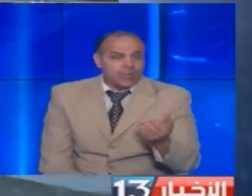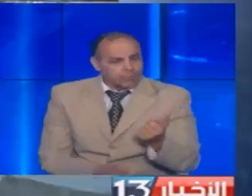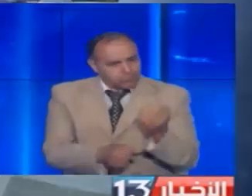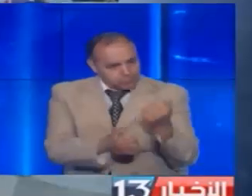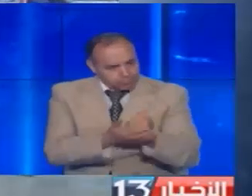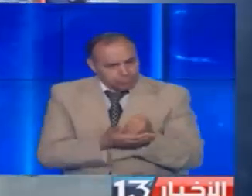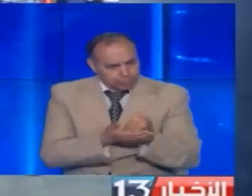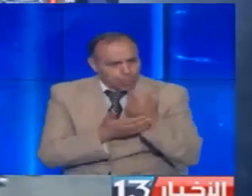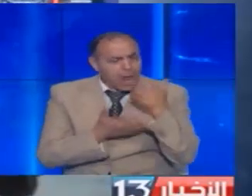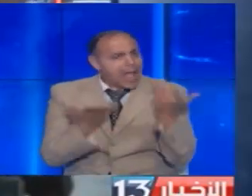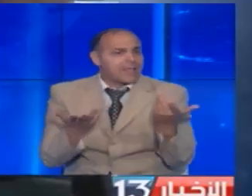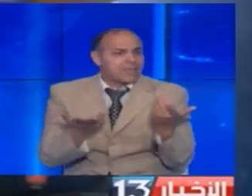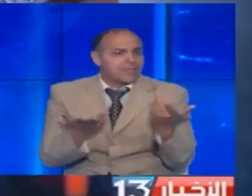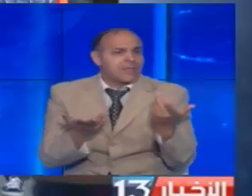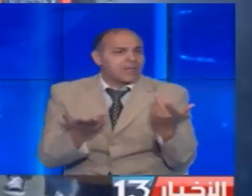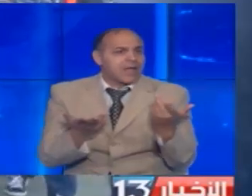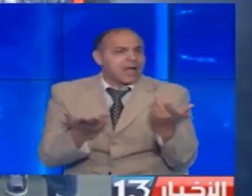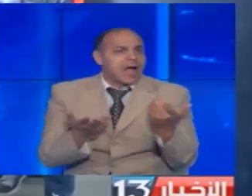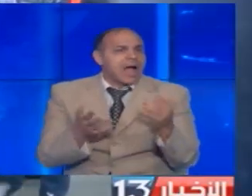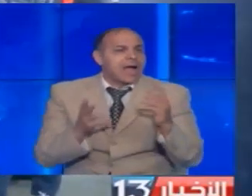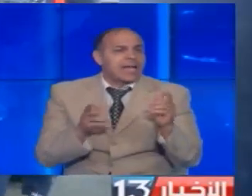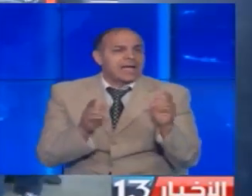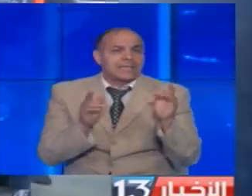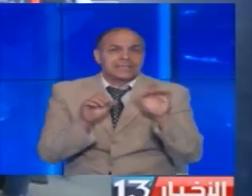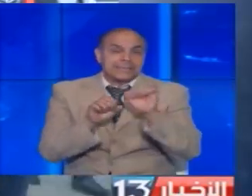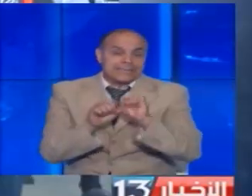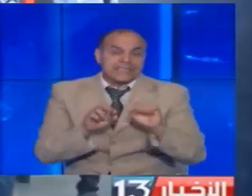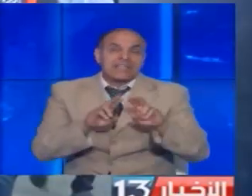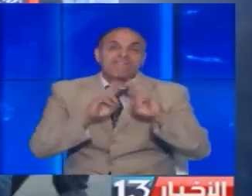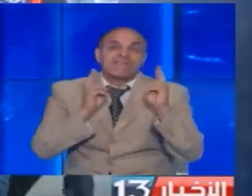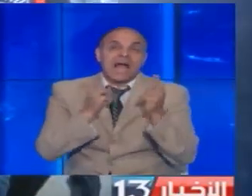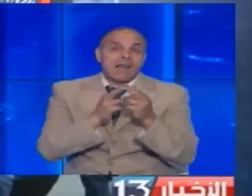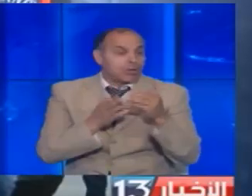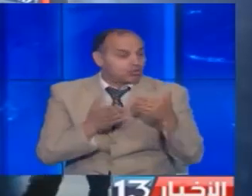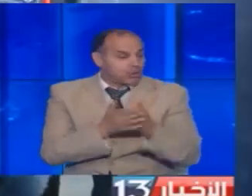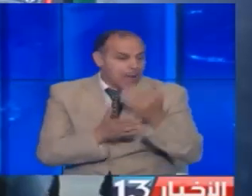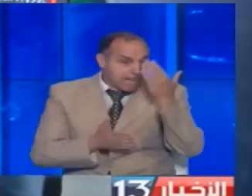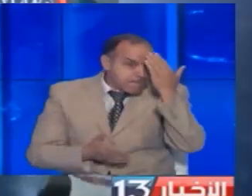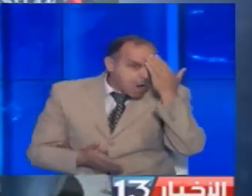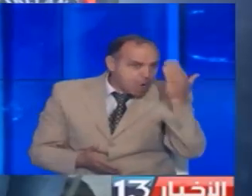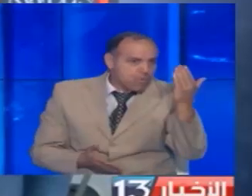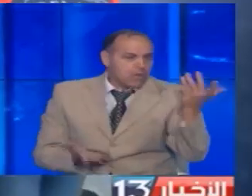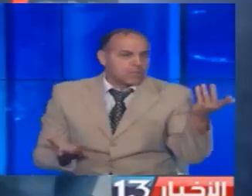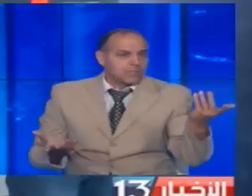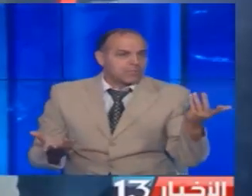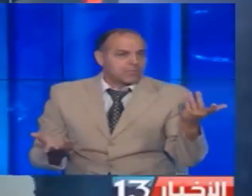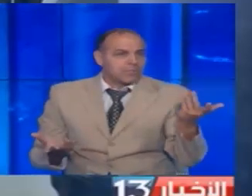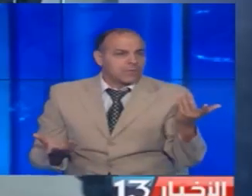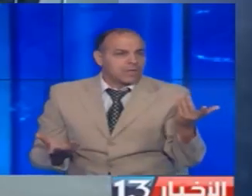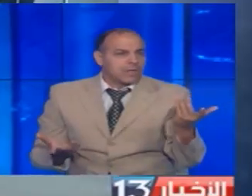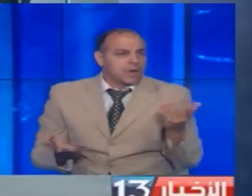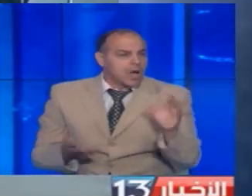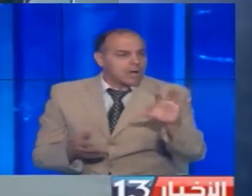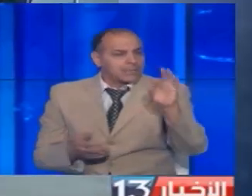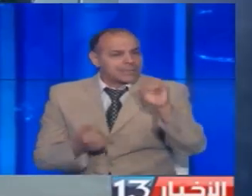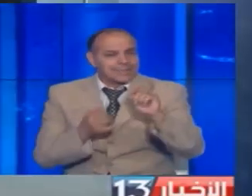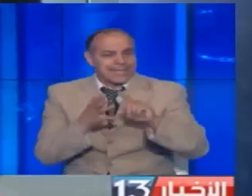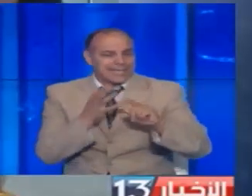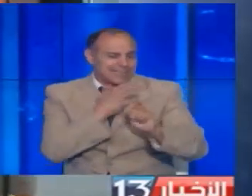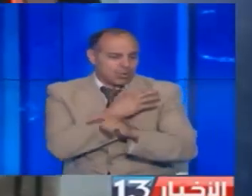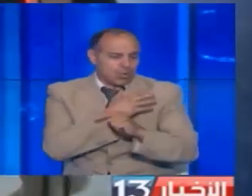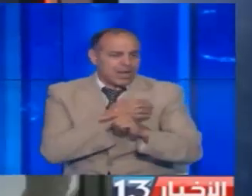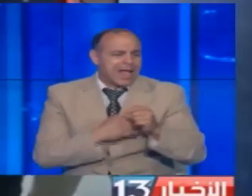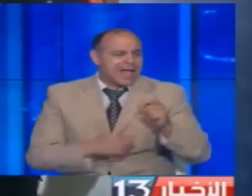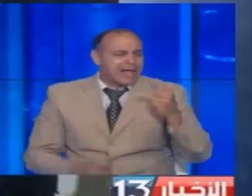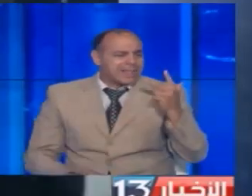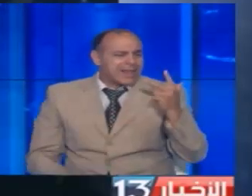وتشجيع، يعطي زادة سيت عالمي لجزيرة جربة اللي هي اختيرت في الأسبوع الفارط كثالث